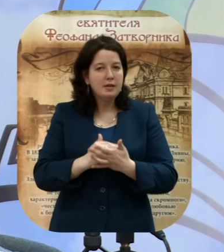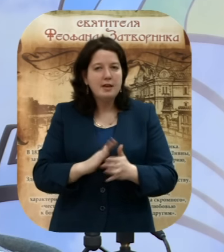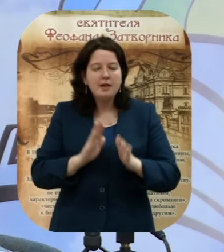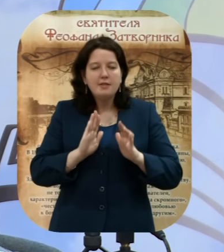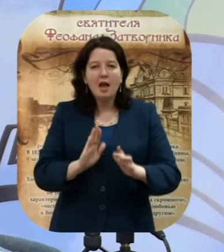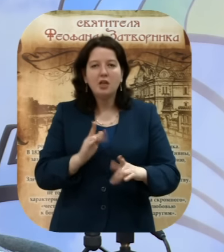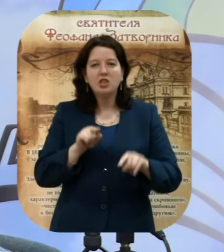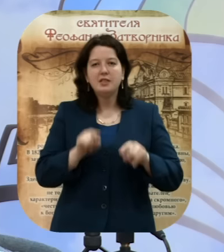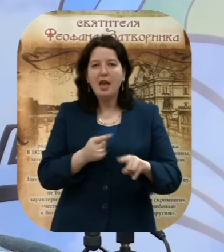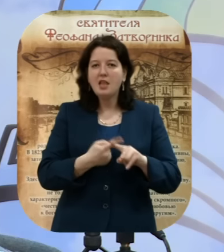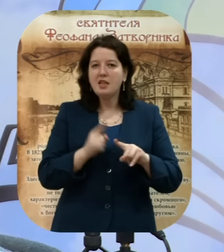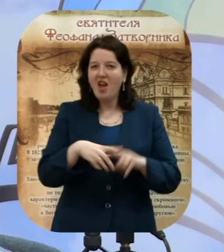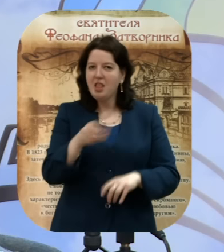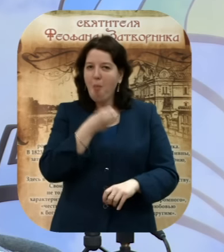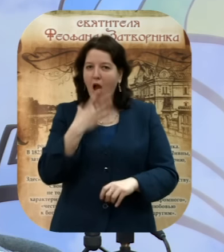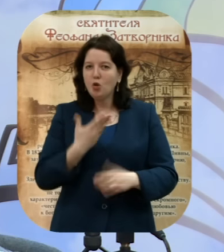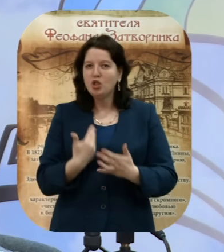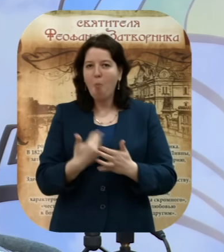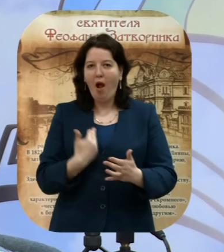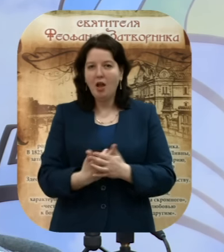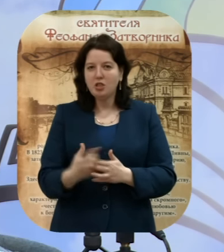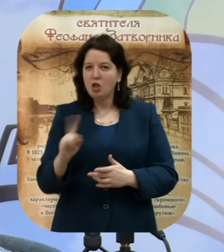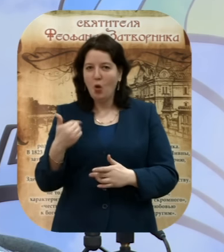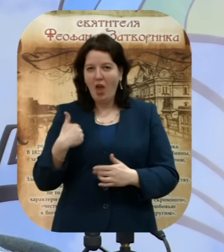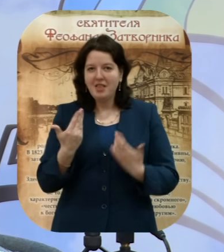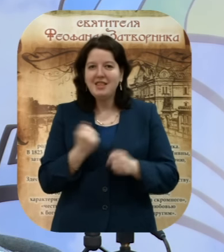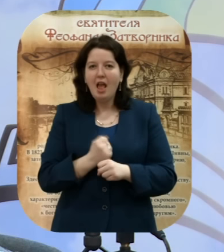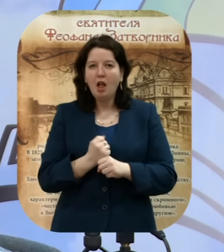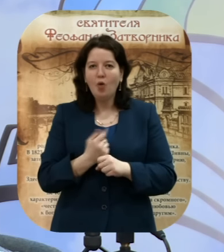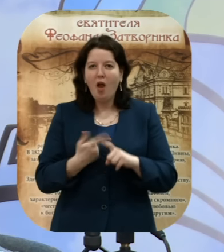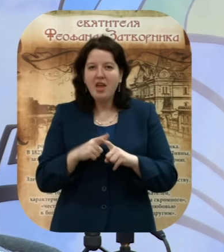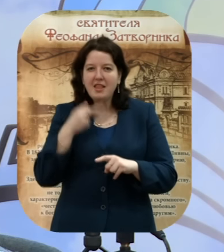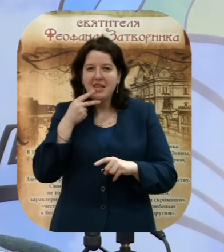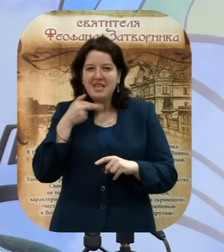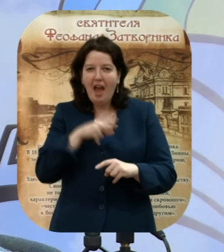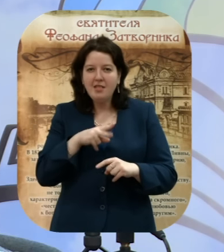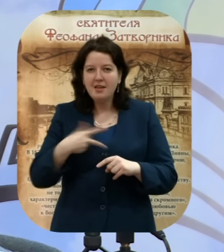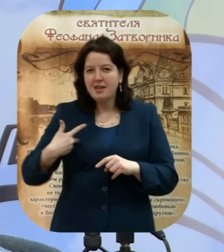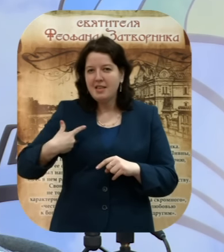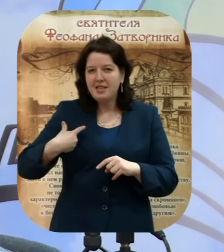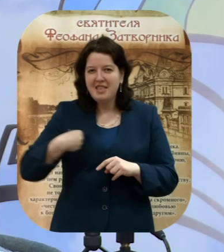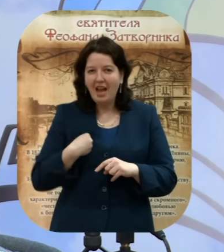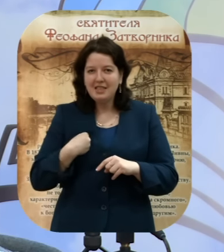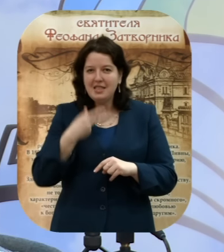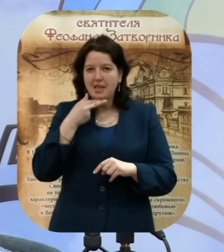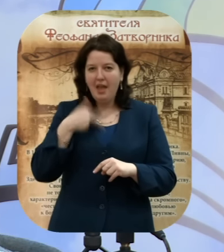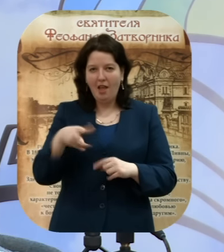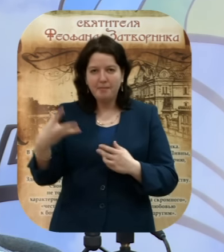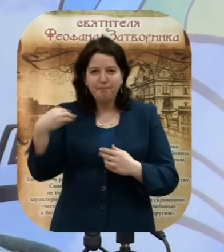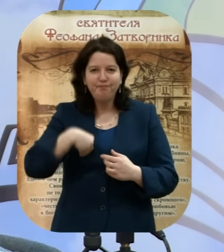этом хорошем, кажется, что я делаю, прям яд, инъекции тут же яда.